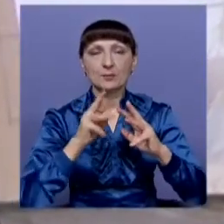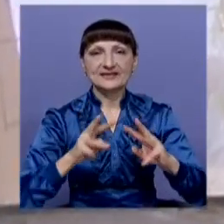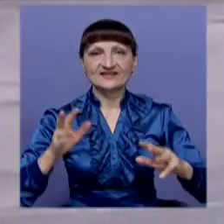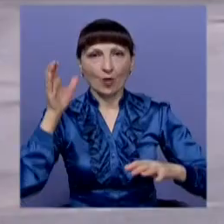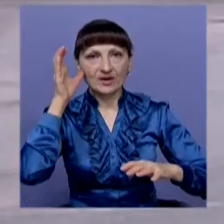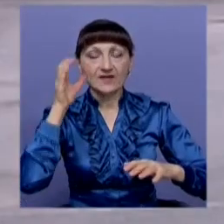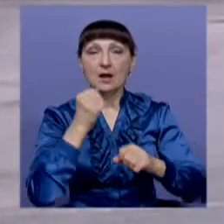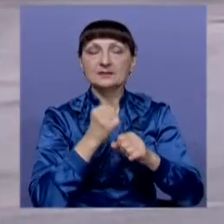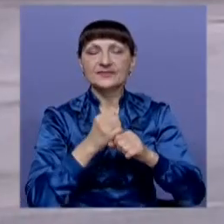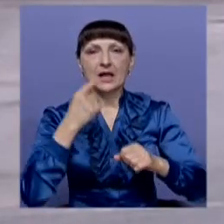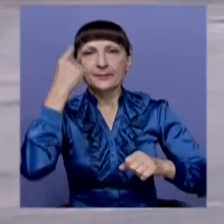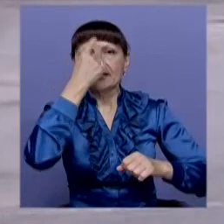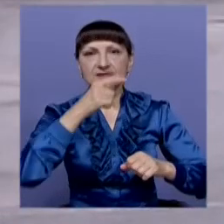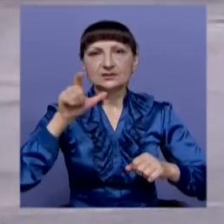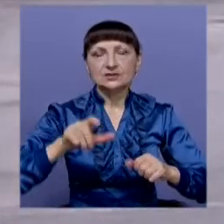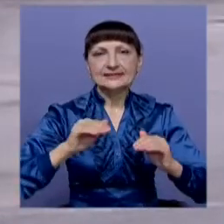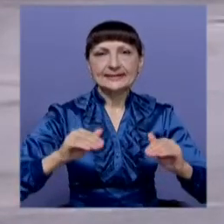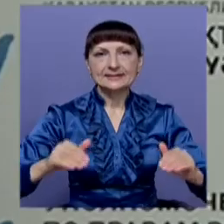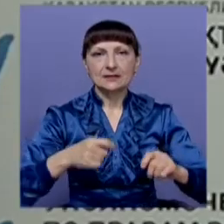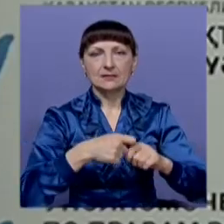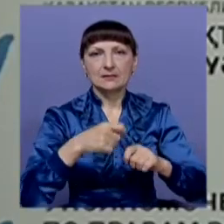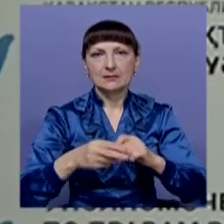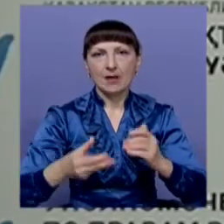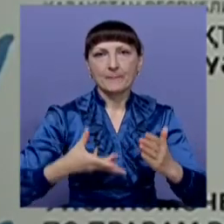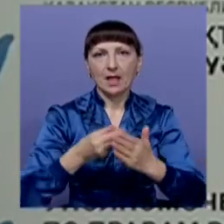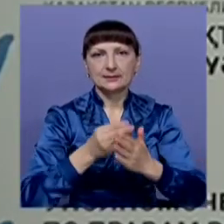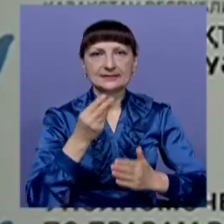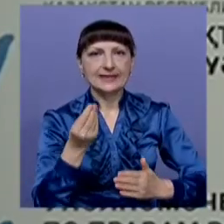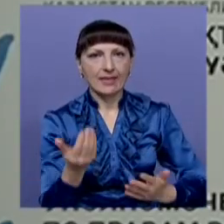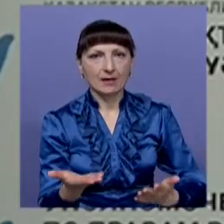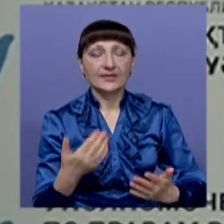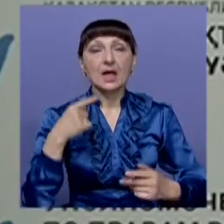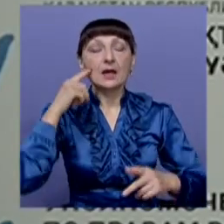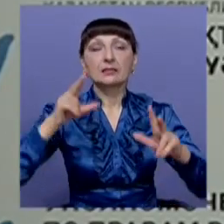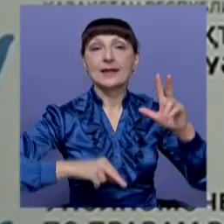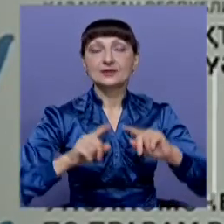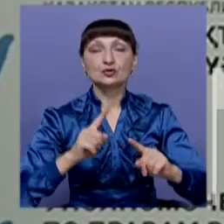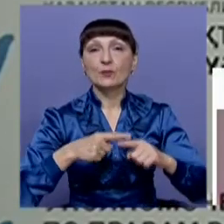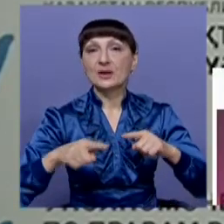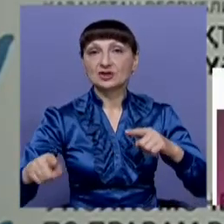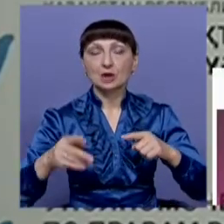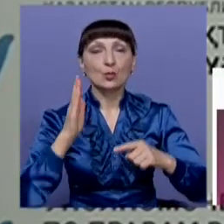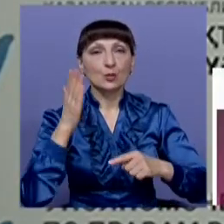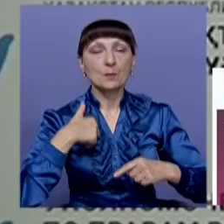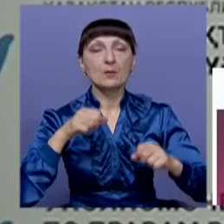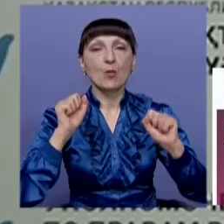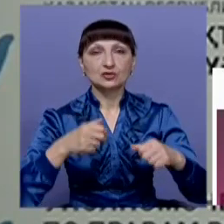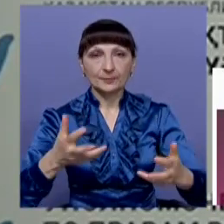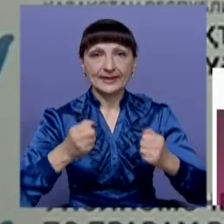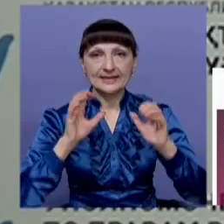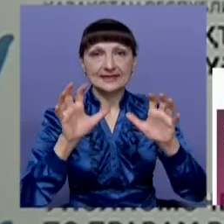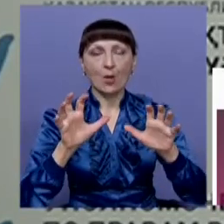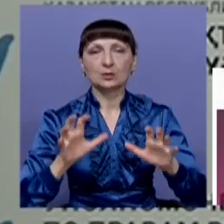разработке модели подушевого финансирования школьников. Я надеюсь, что в ближайшем будущем мы сможем принять